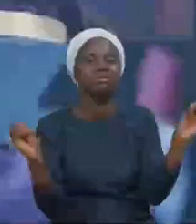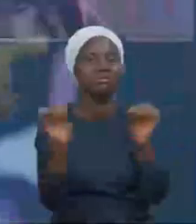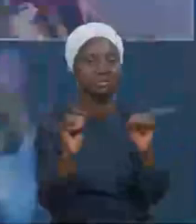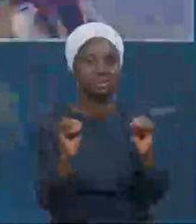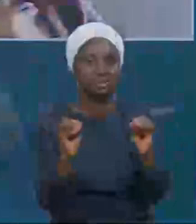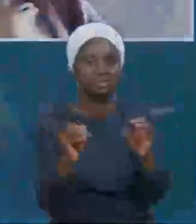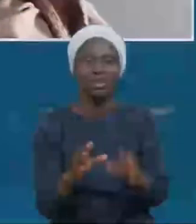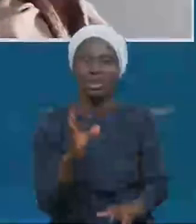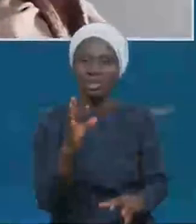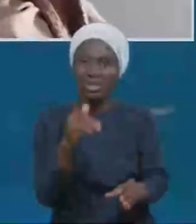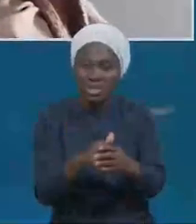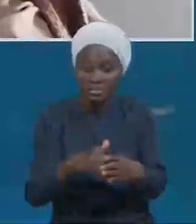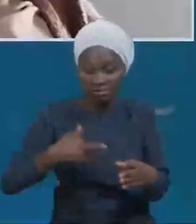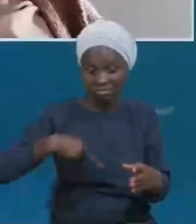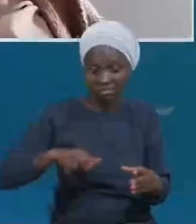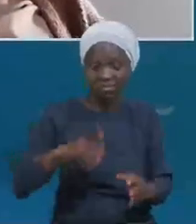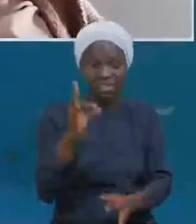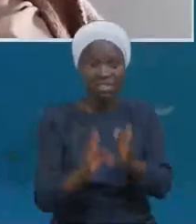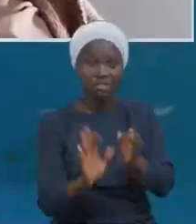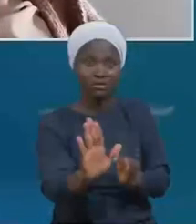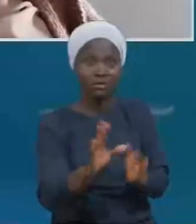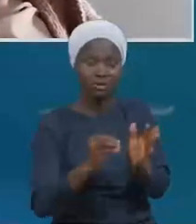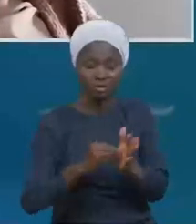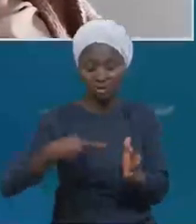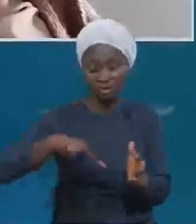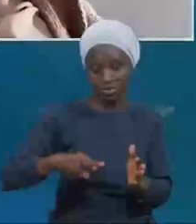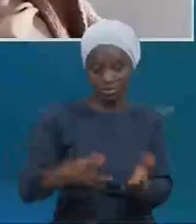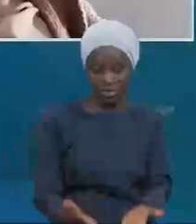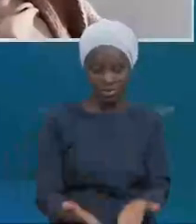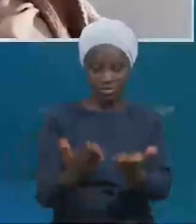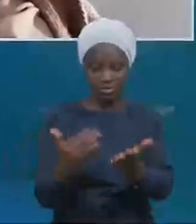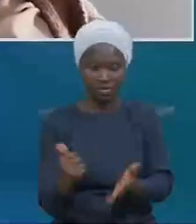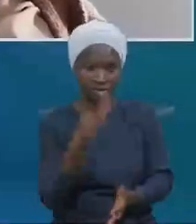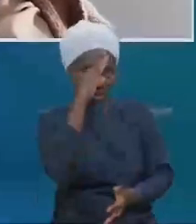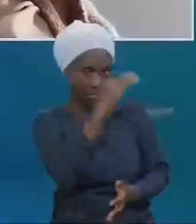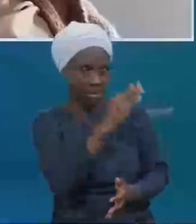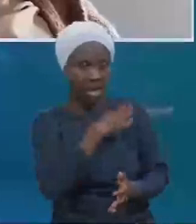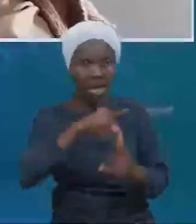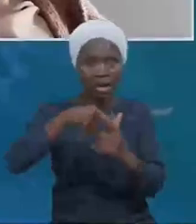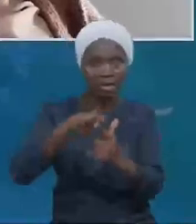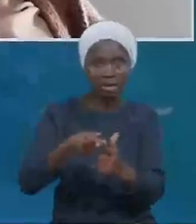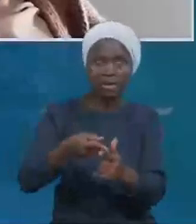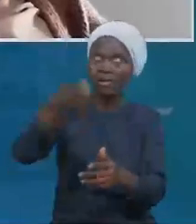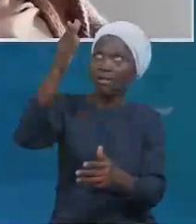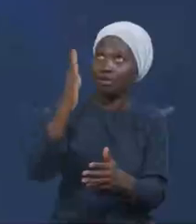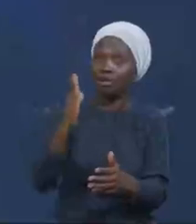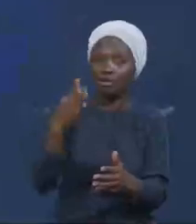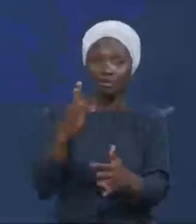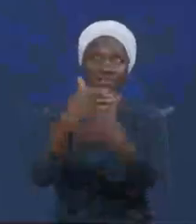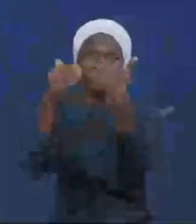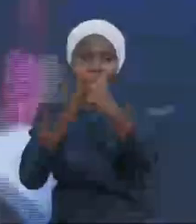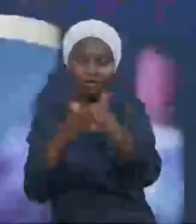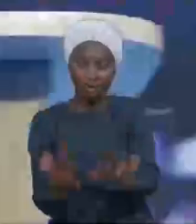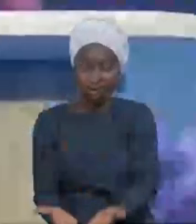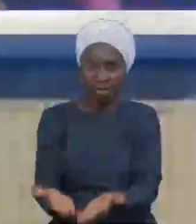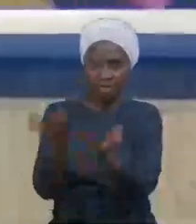religion ou méta-religion élève un homme. Et maintenant, Dieu, le Dieu du ciel,